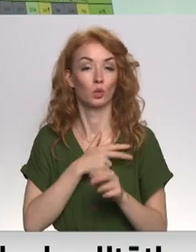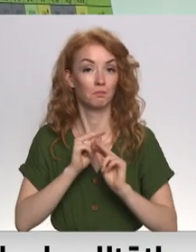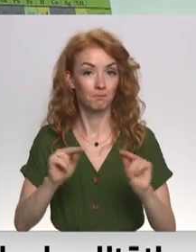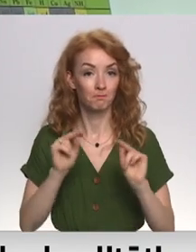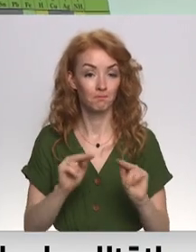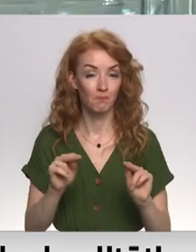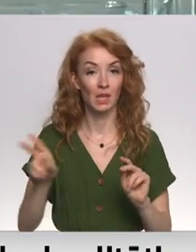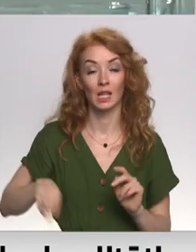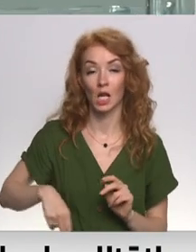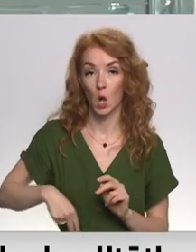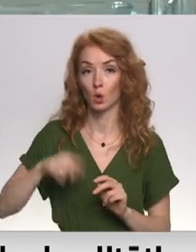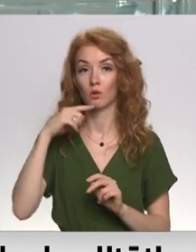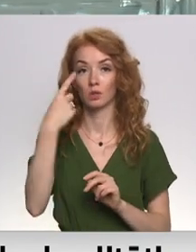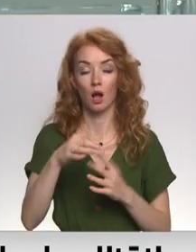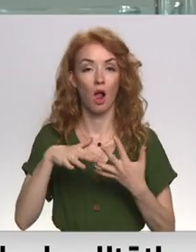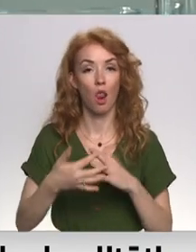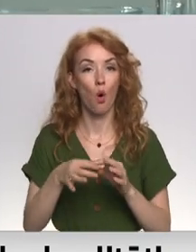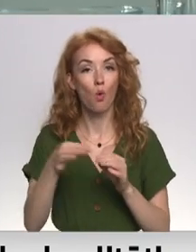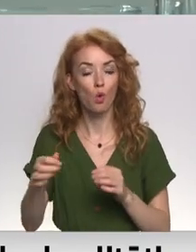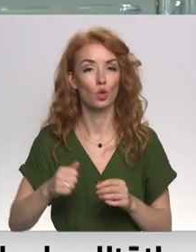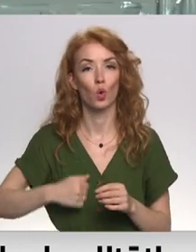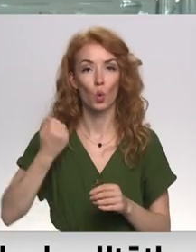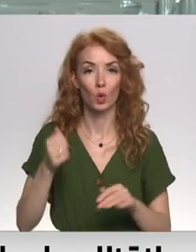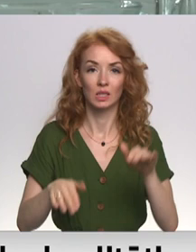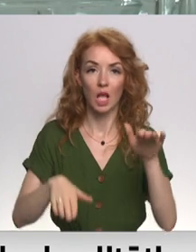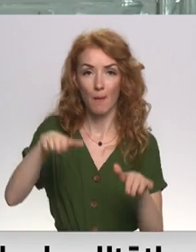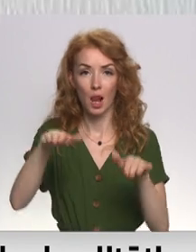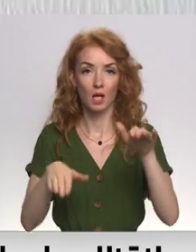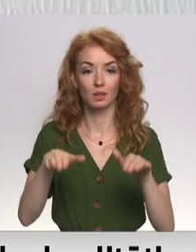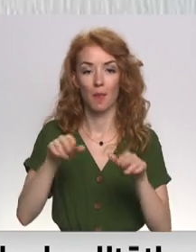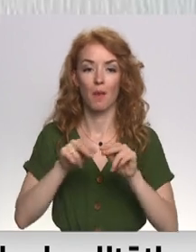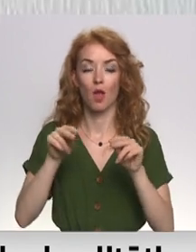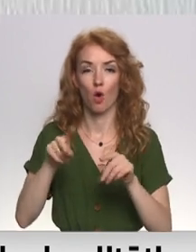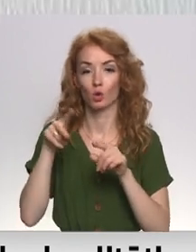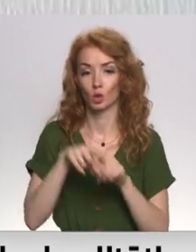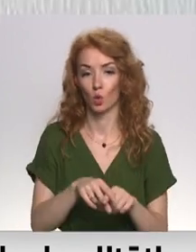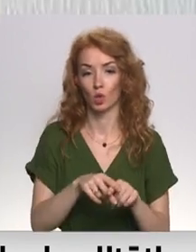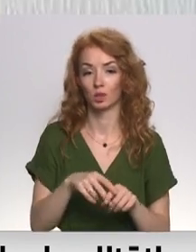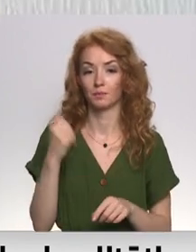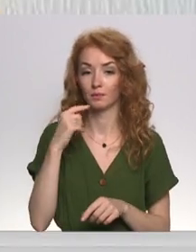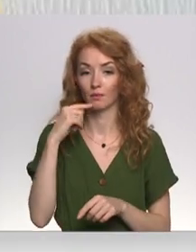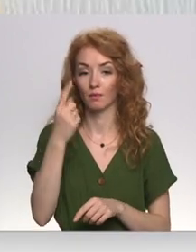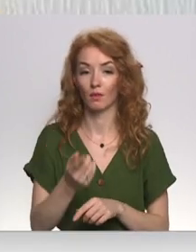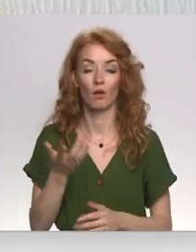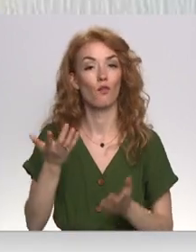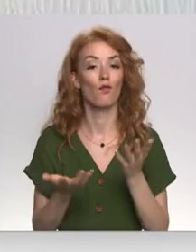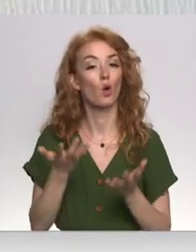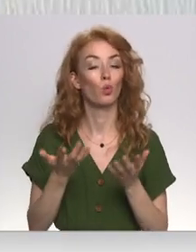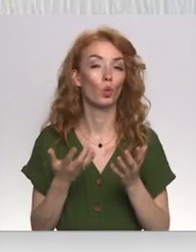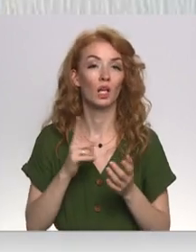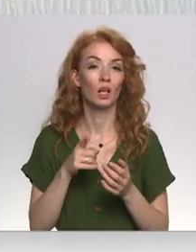Direktori RTV norāda, laukos esot grūtāk sabalansēt pedagogu slodzes. Būtu risinājums tādā, varbūt novada